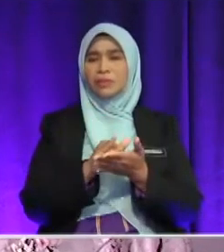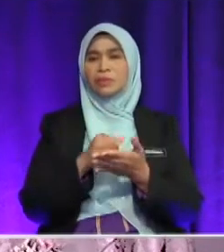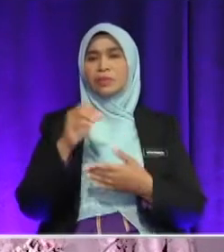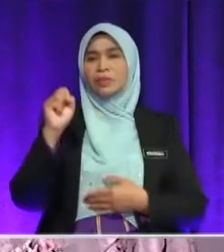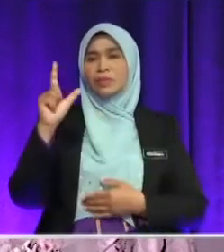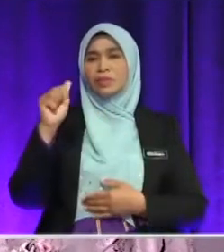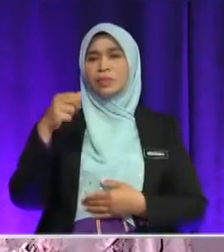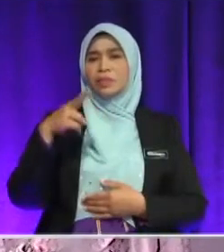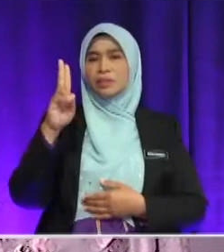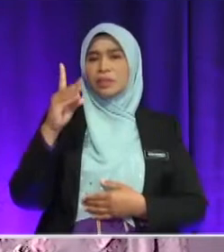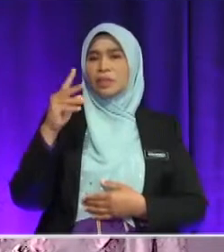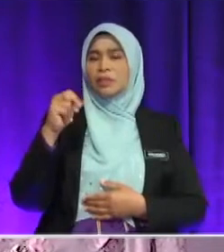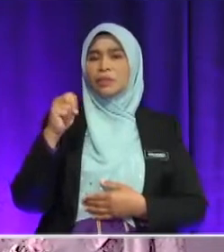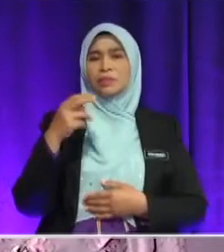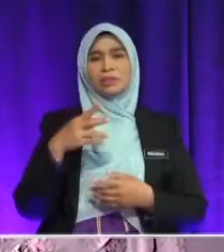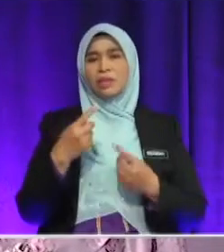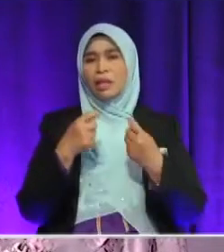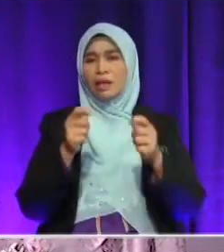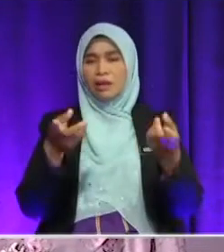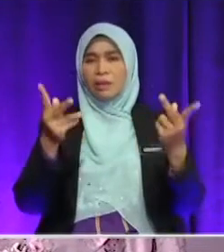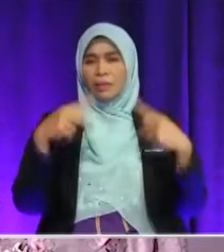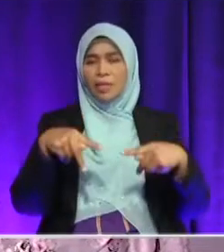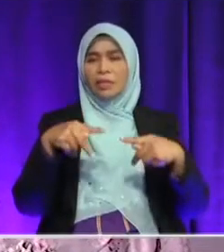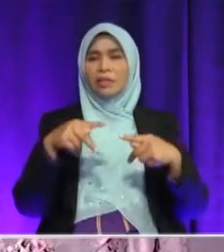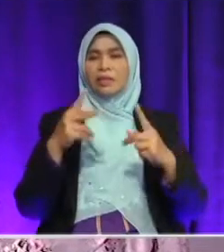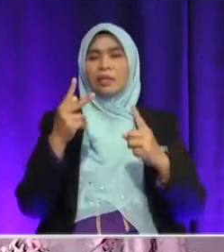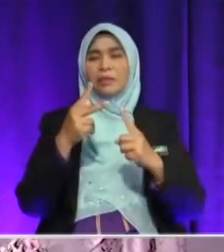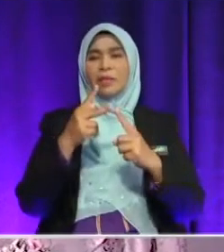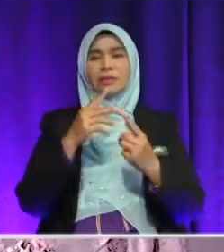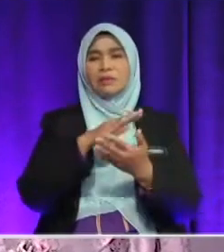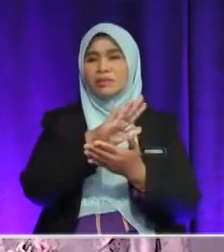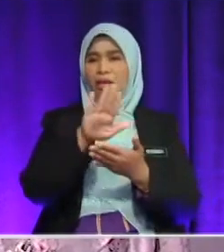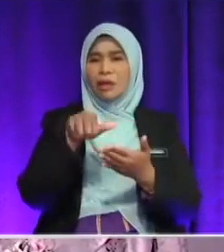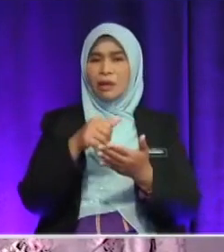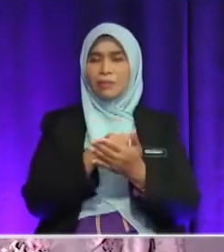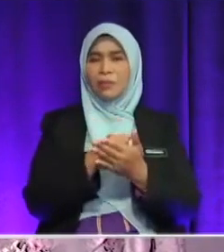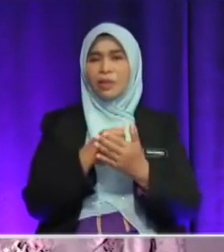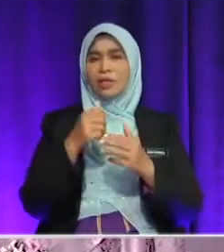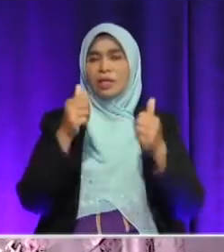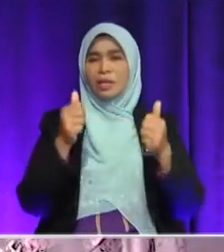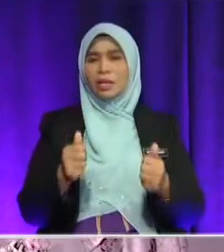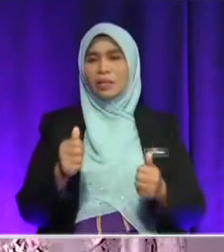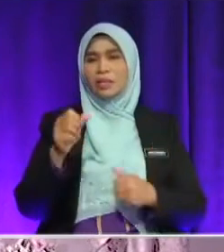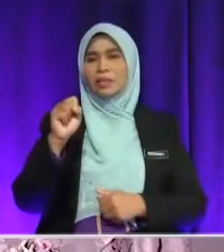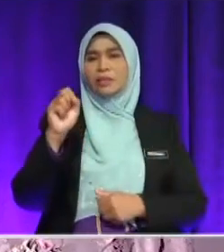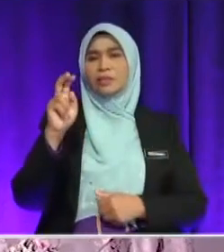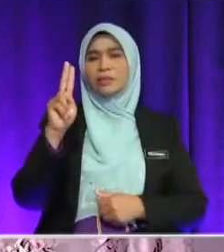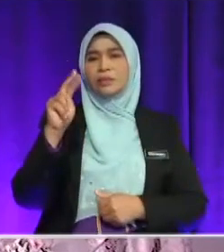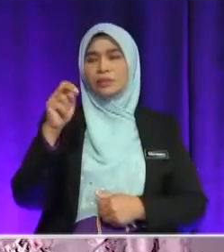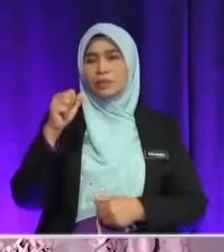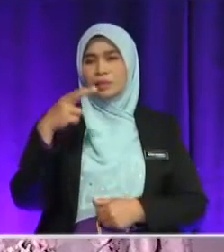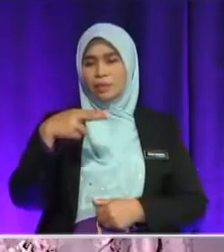pegangan aqidah ahli Sunnah Wal Jamaah dalam tawanan aku negara yang beliau ambil alih Oke